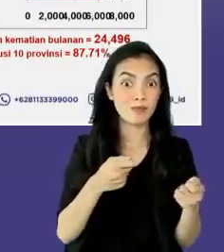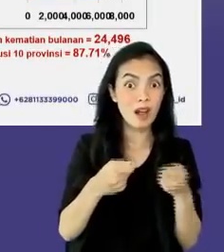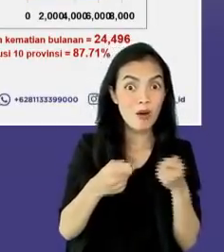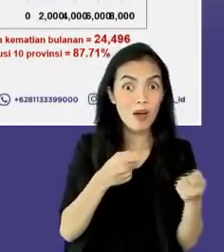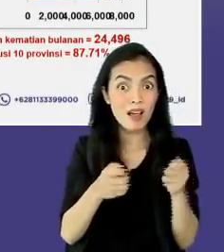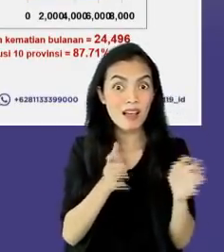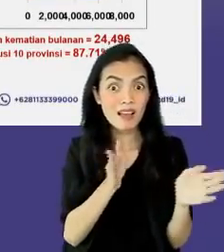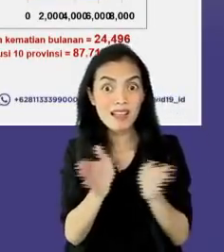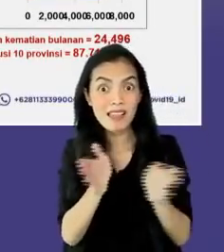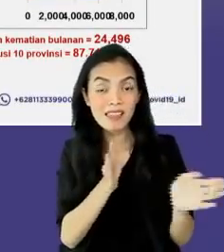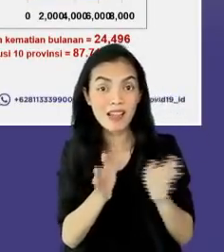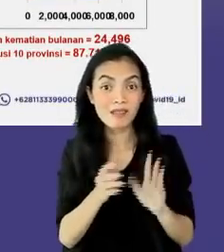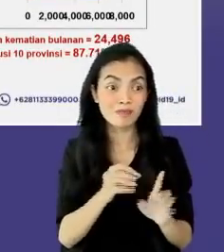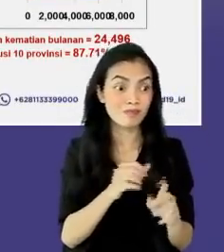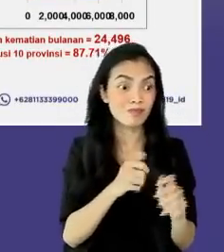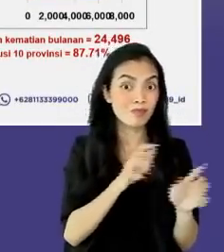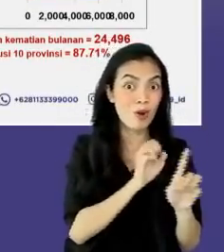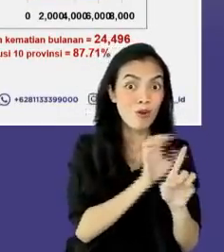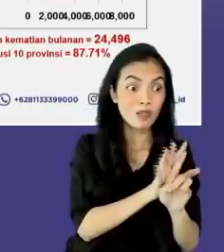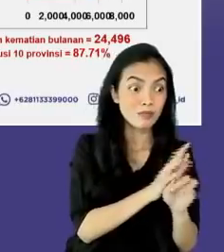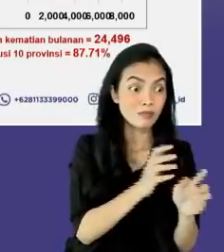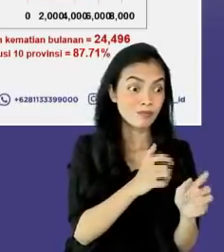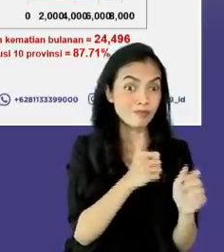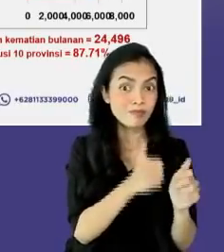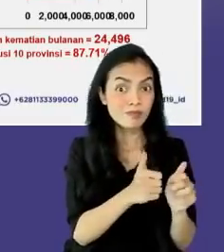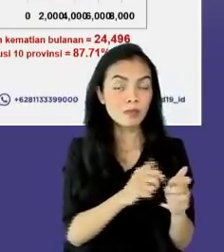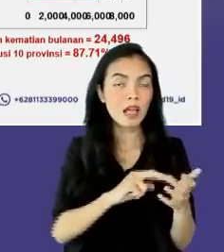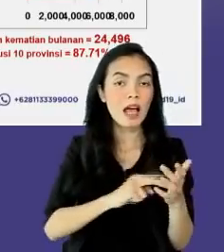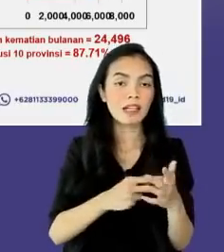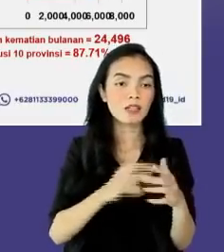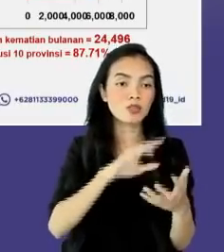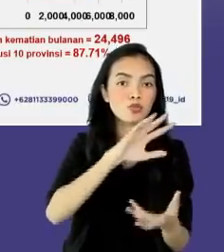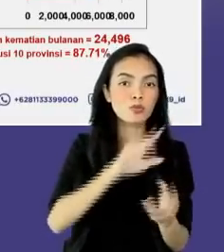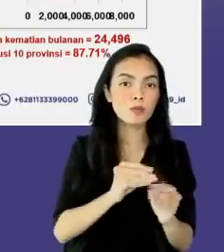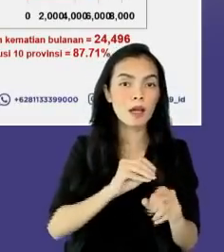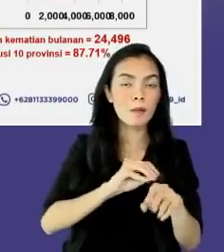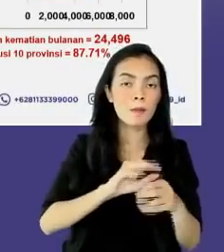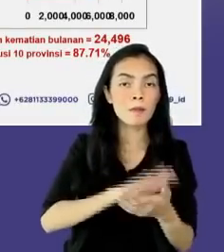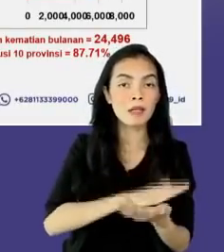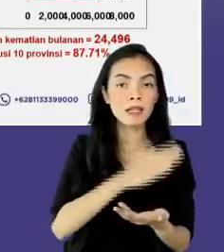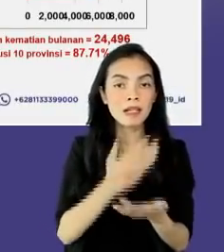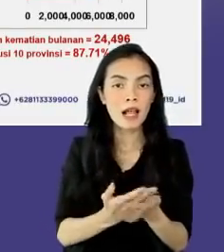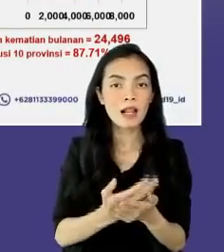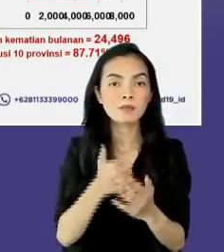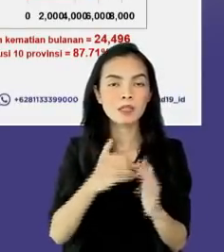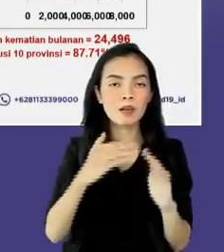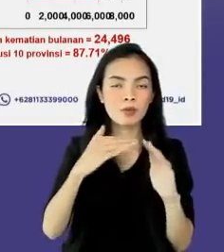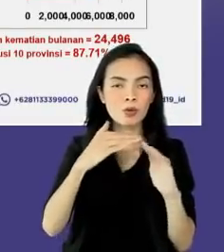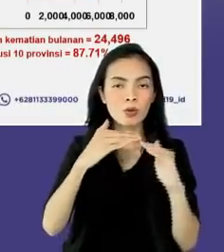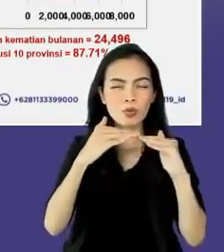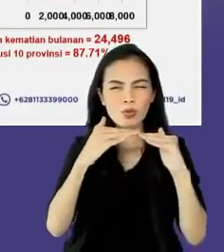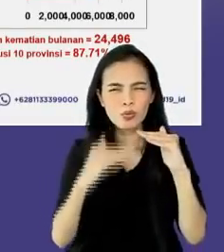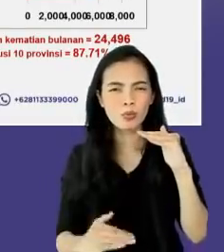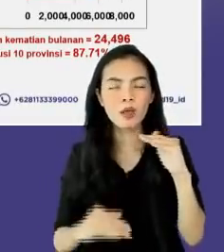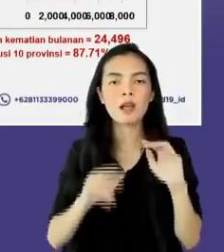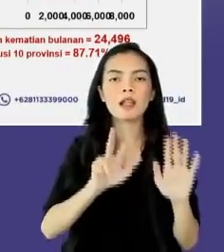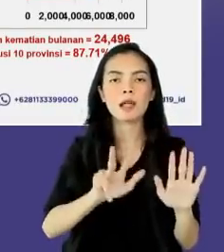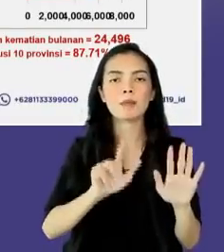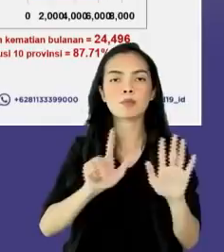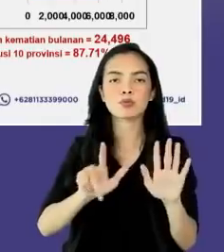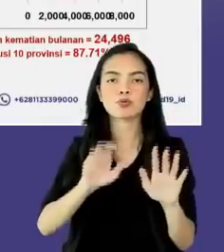di sana, harapannya adalah kita mampu menekan angka kematian dengan kontribusi sebesar 87%. Seperti